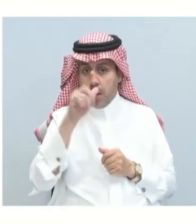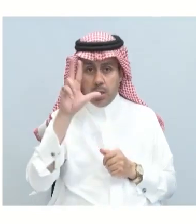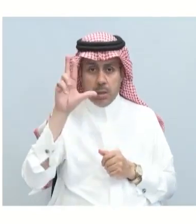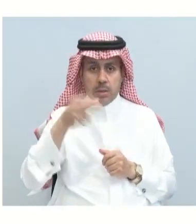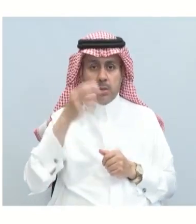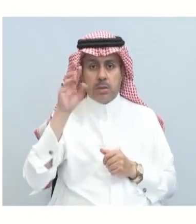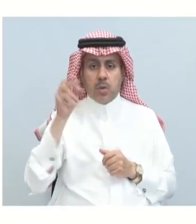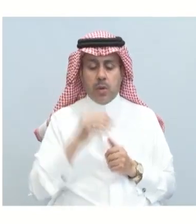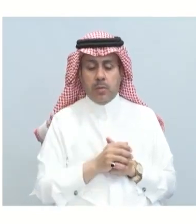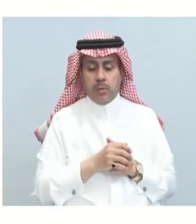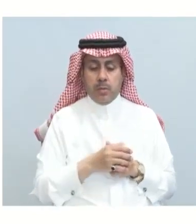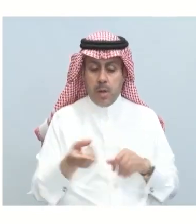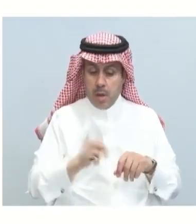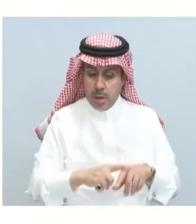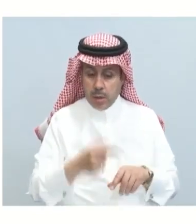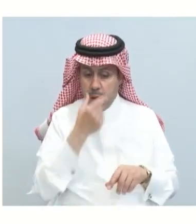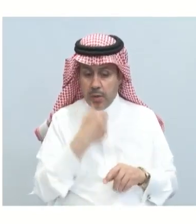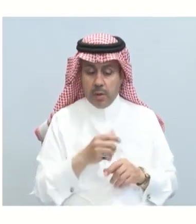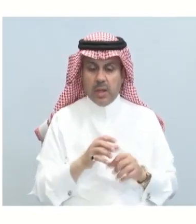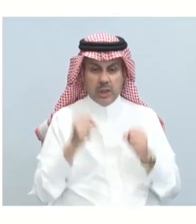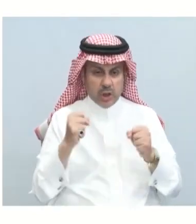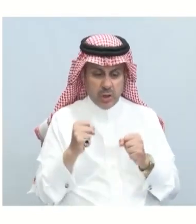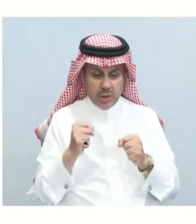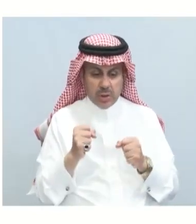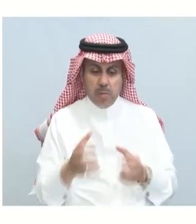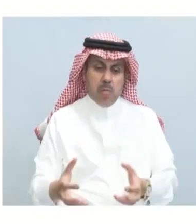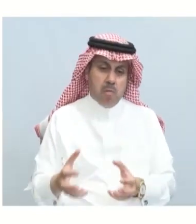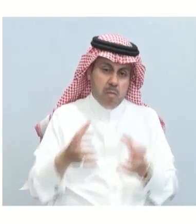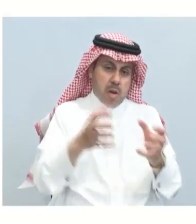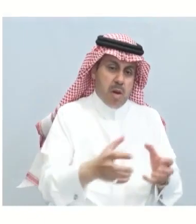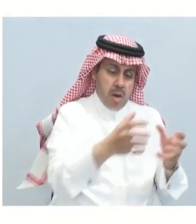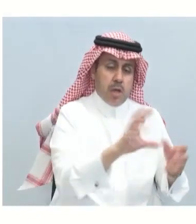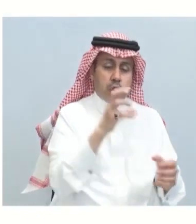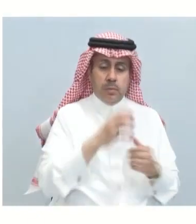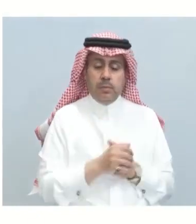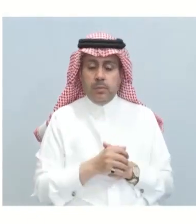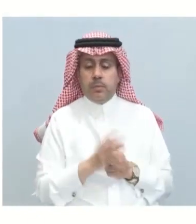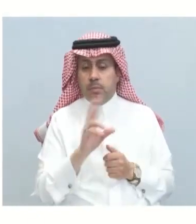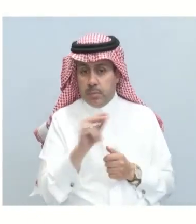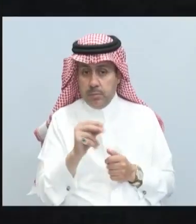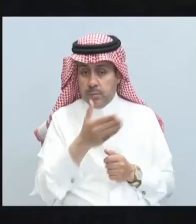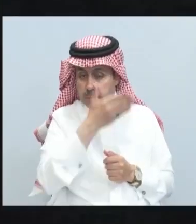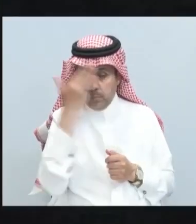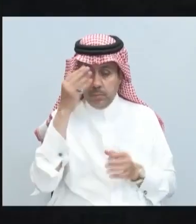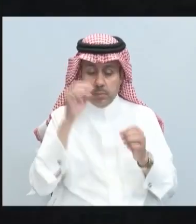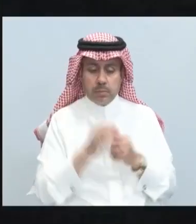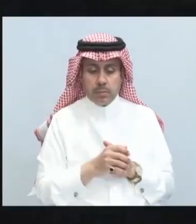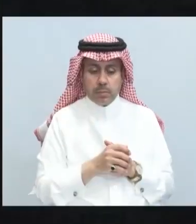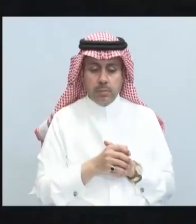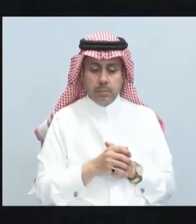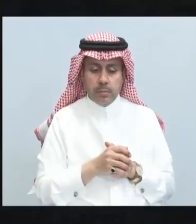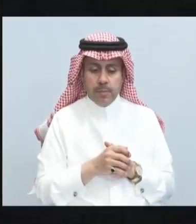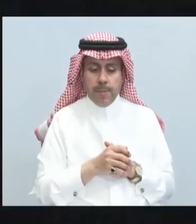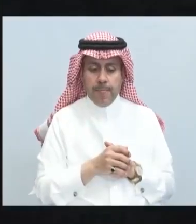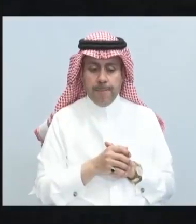اعاده الحديث اشد من نقل الصخره بعض الناس يحفظ الايات ممتاز سهله